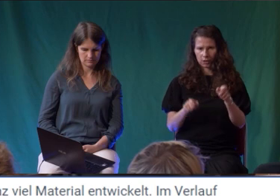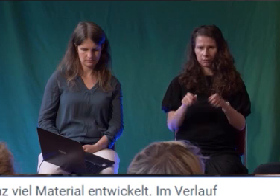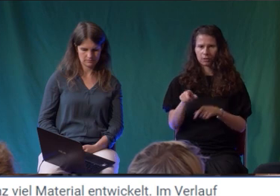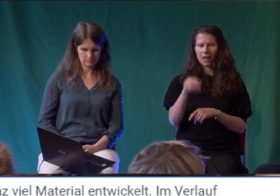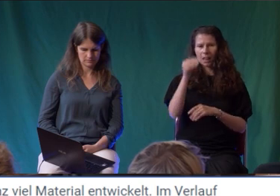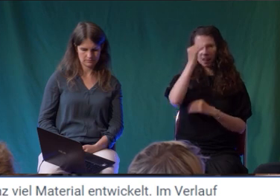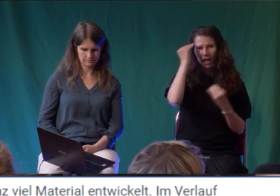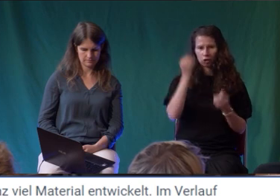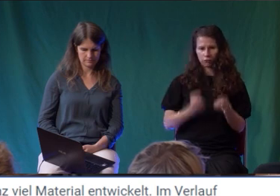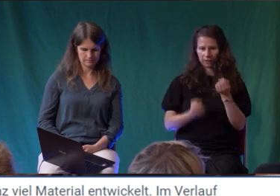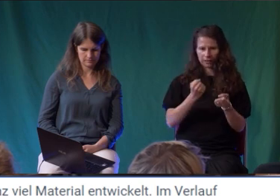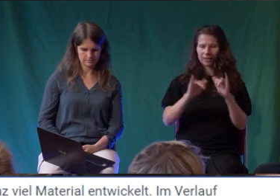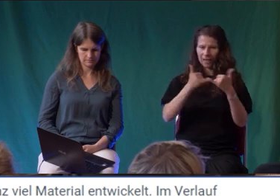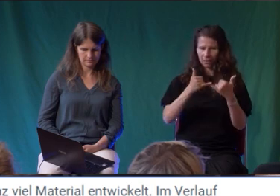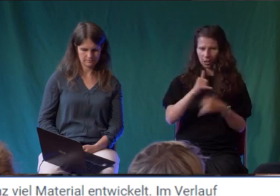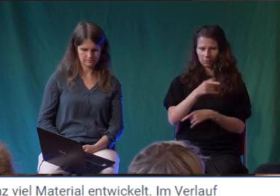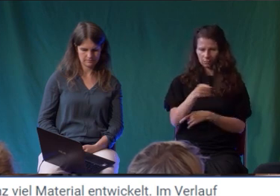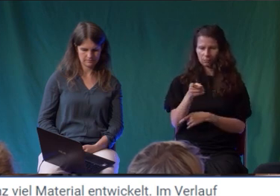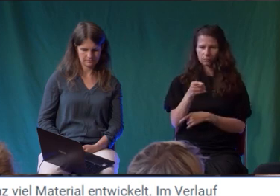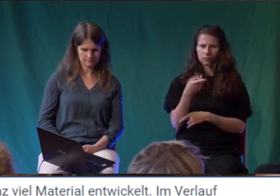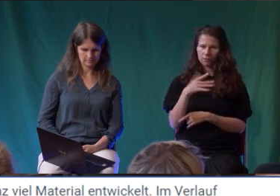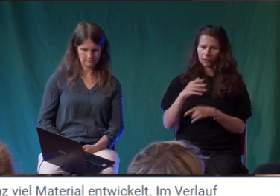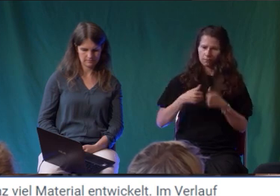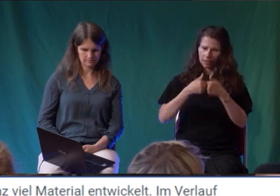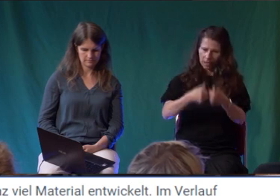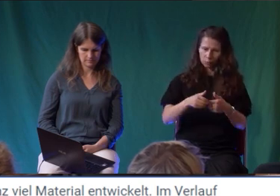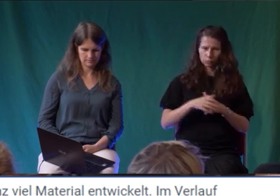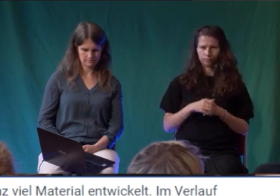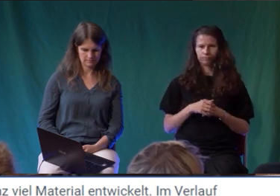Lernschwierigkeiten von Eltern mit Lernschwierigkeiten haben wir begleitet